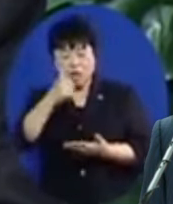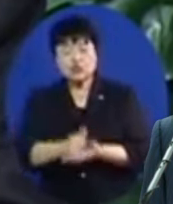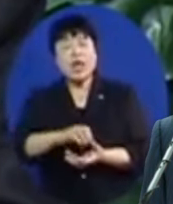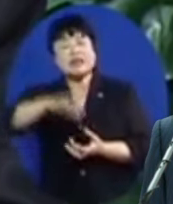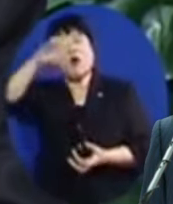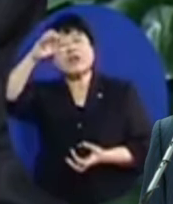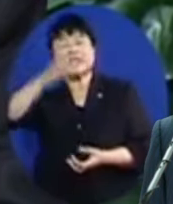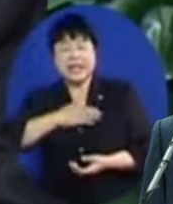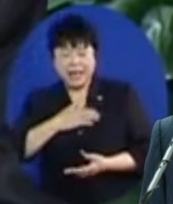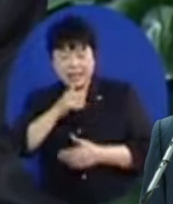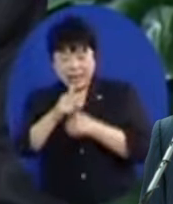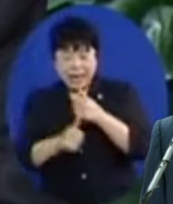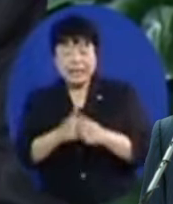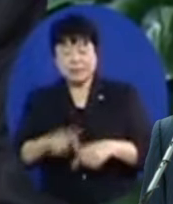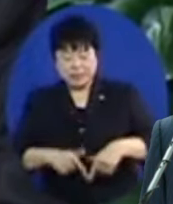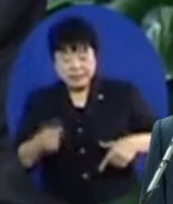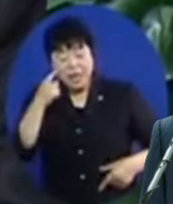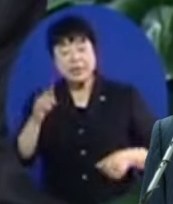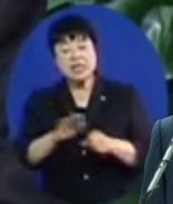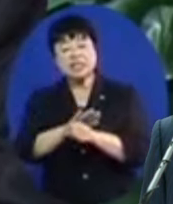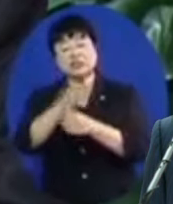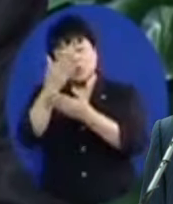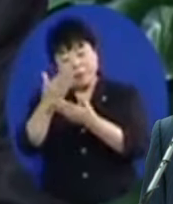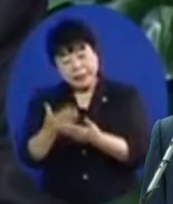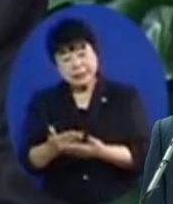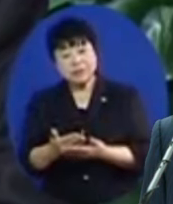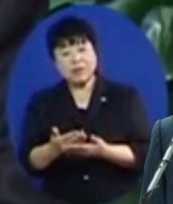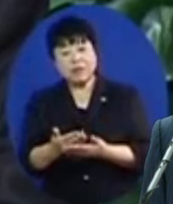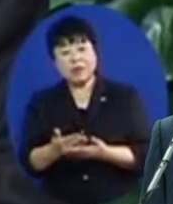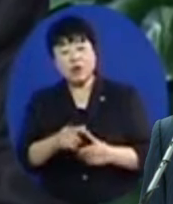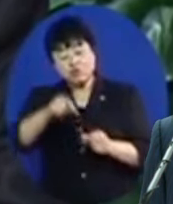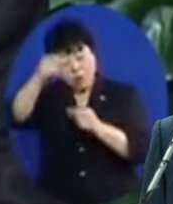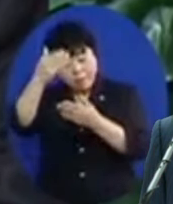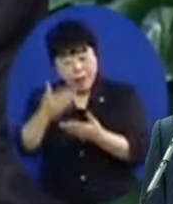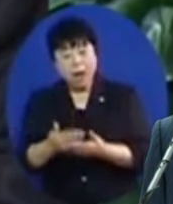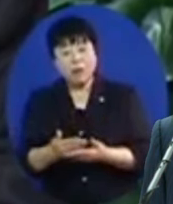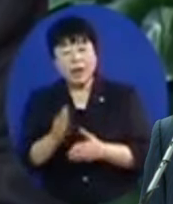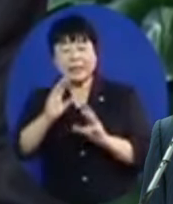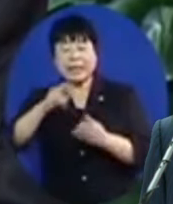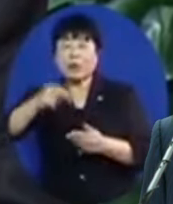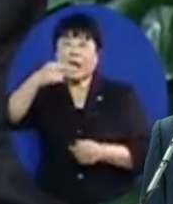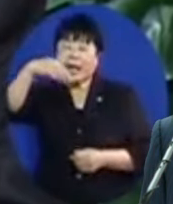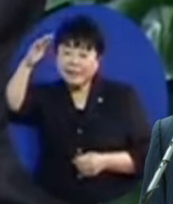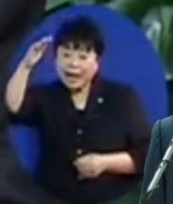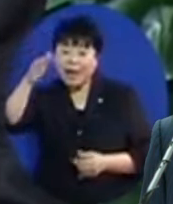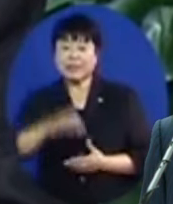나가 하나님의 자비와 긍휼을 힘입고 구원을 받아 천당으로 갑니다.